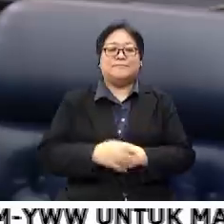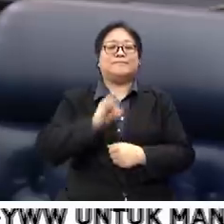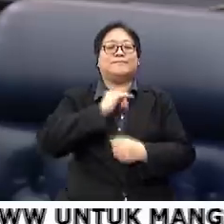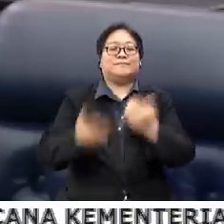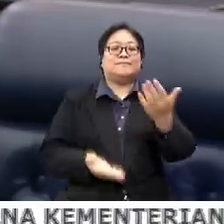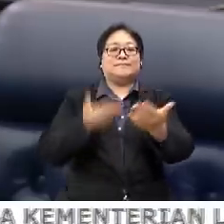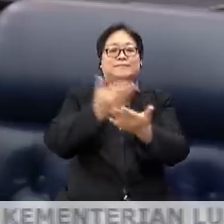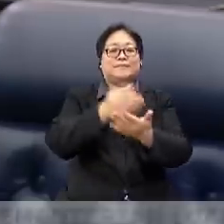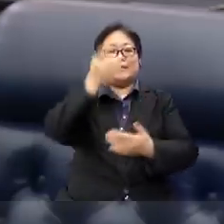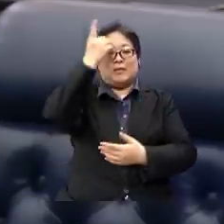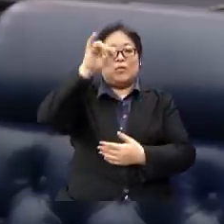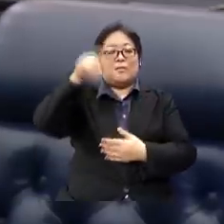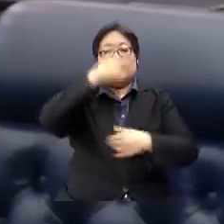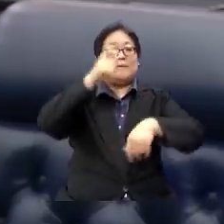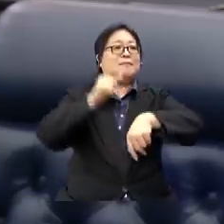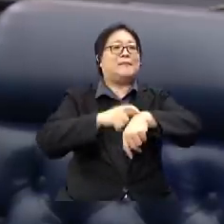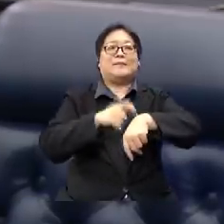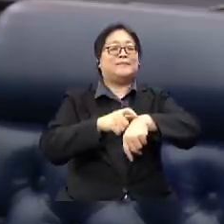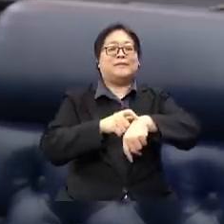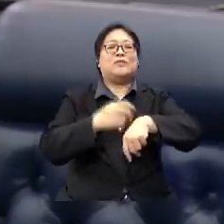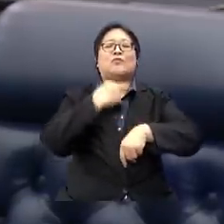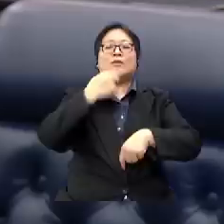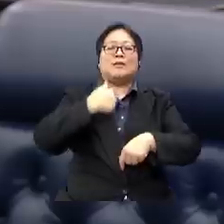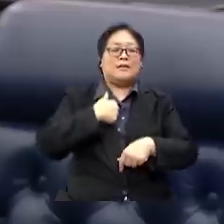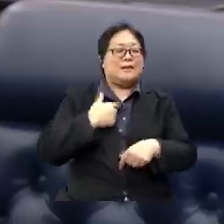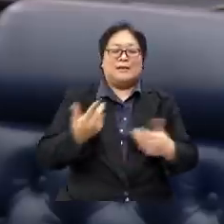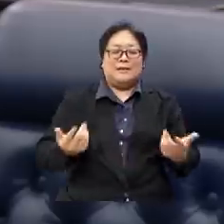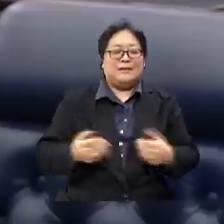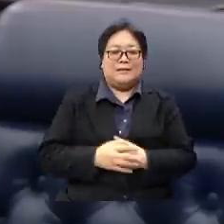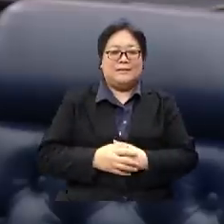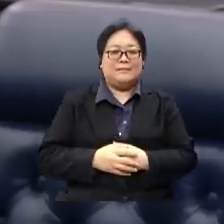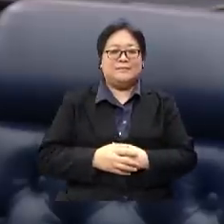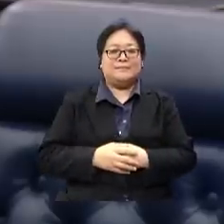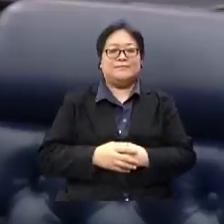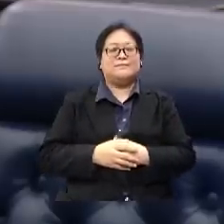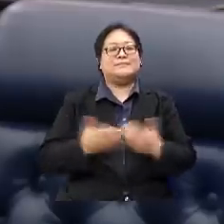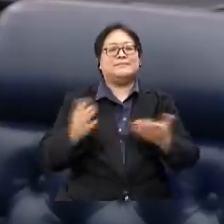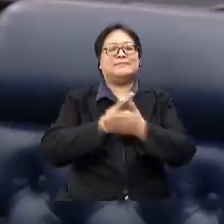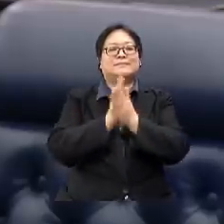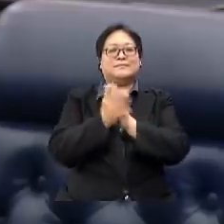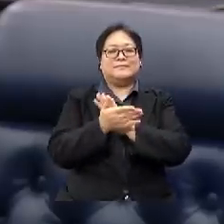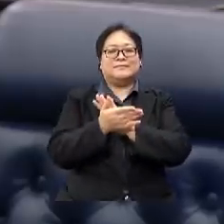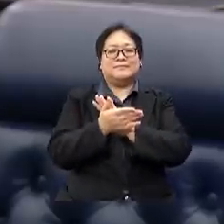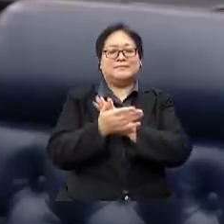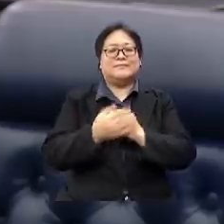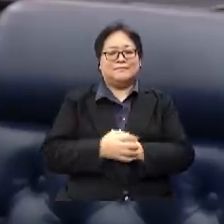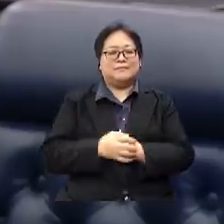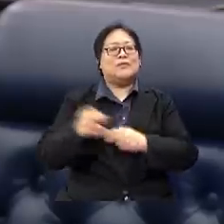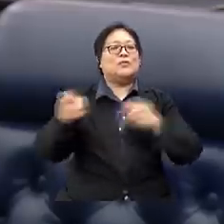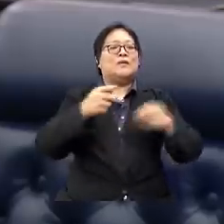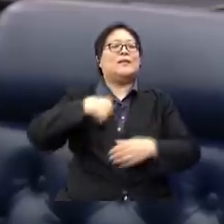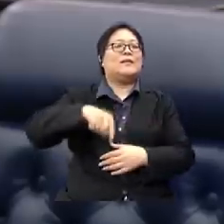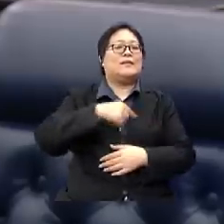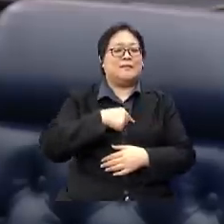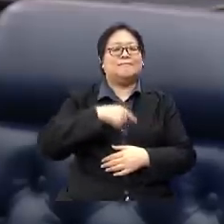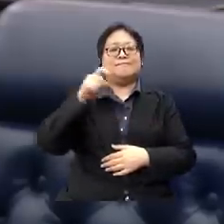mencadangkan Datuk Yang Ketua oleh kena masa tak mengizinkan, suara saya pun tak begitu sarut sikit. Ya. Jadi dalam usaha kita